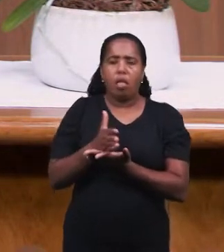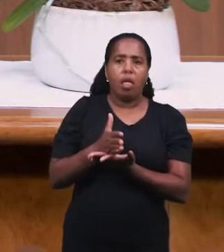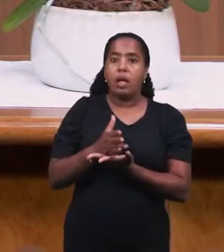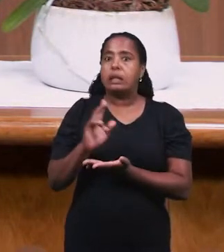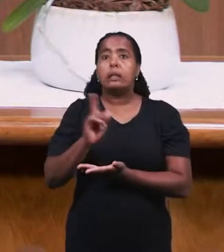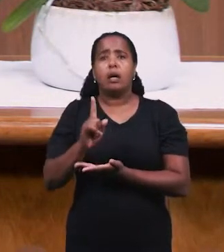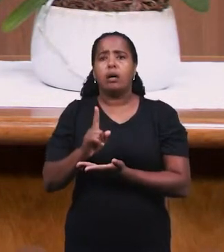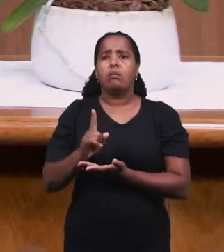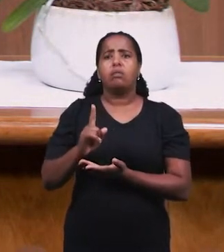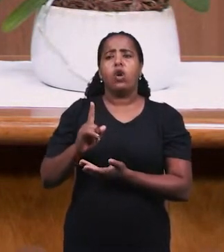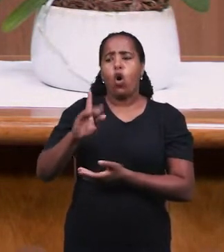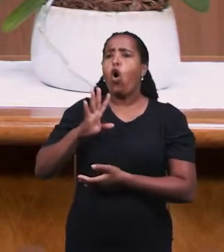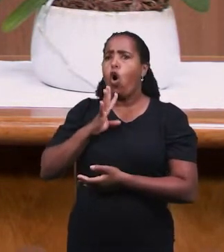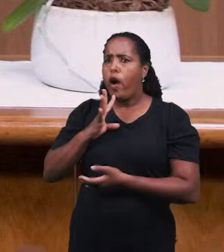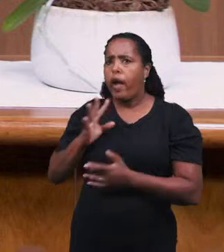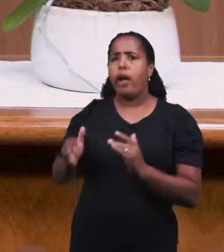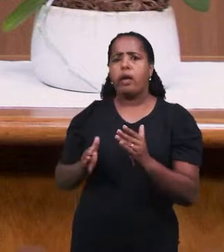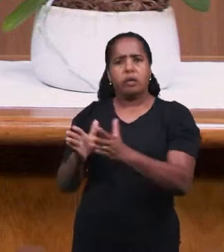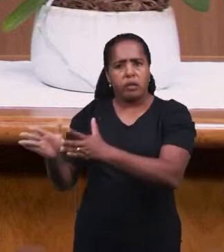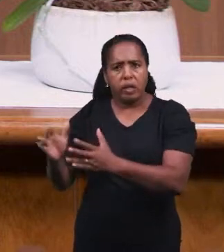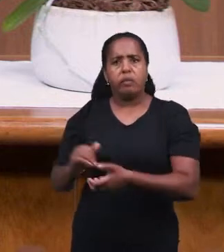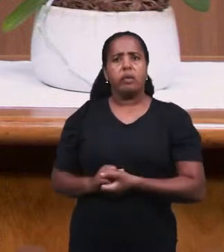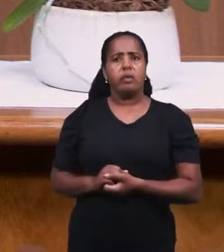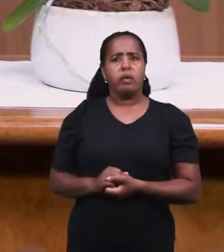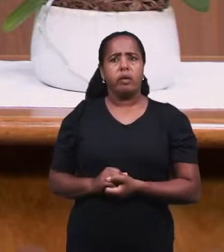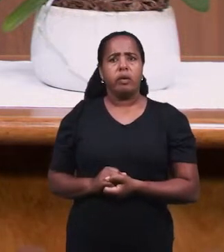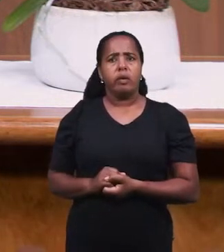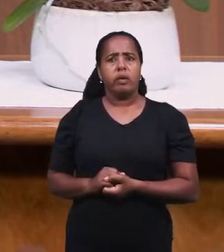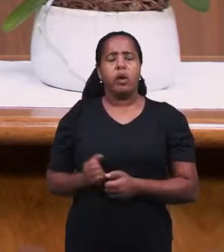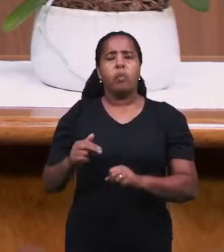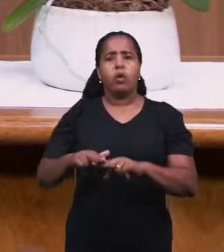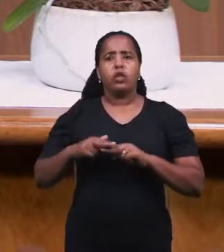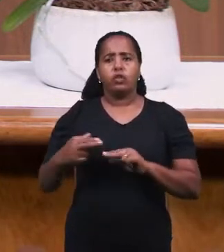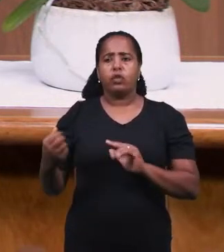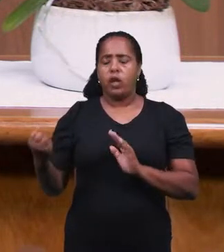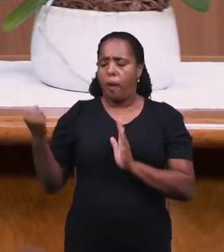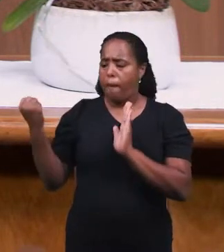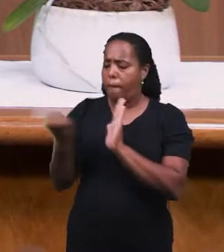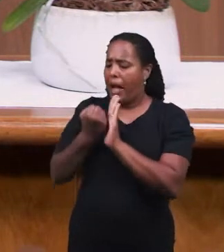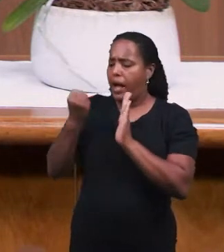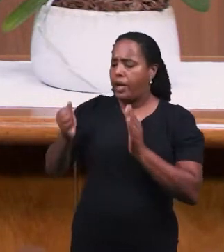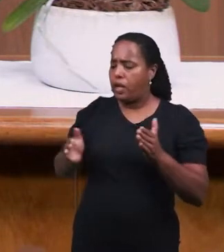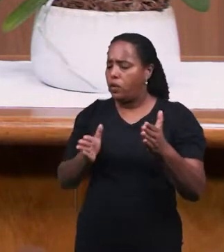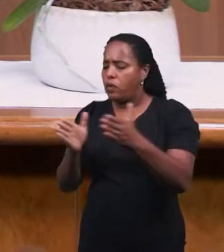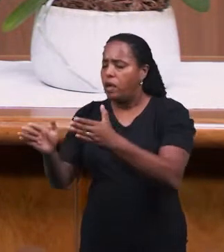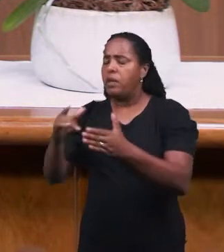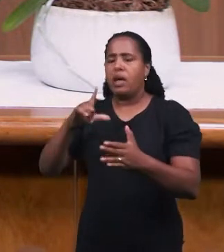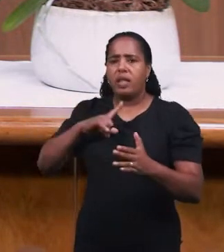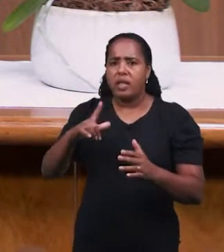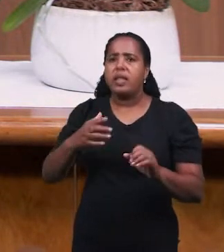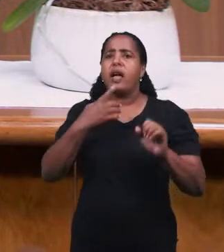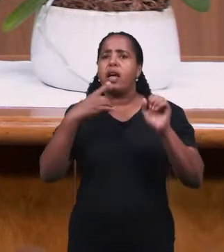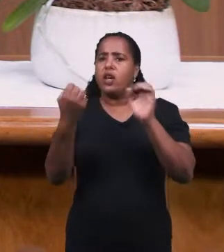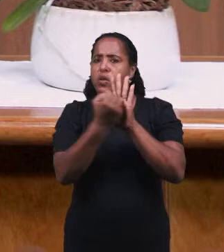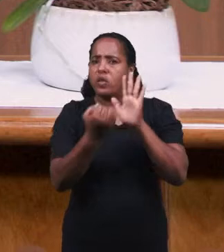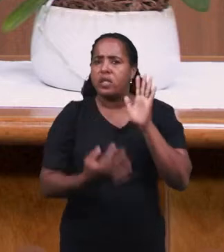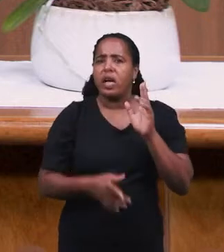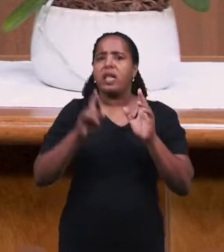Donc, quand on marche, on connaît le chemin. On ne peut pas aller vers deux chemins.